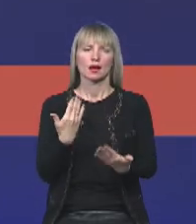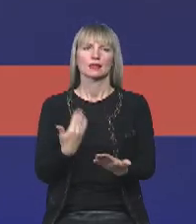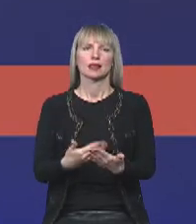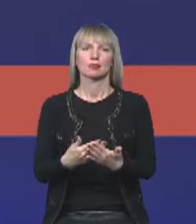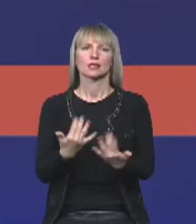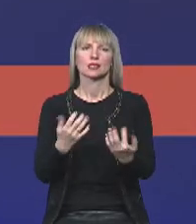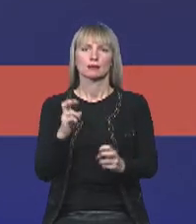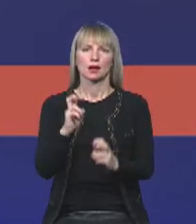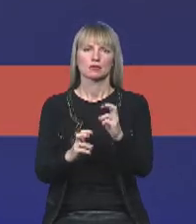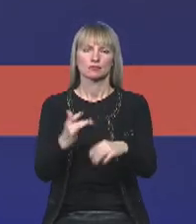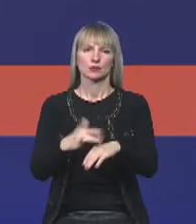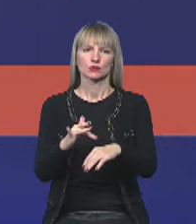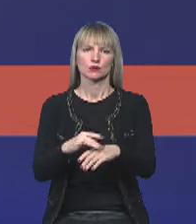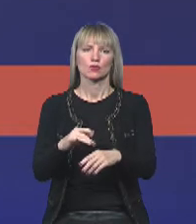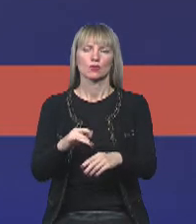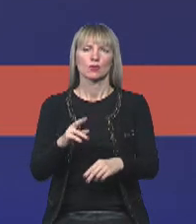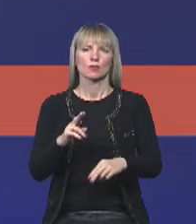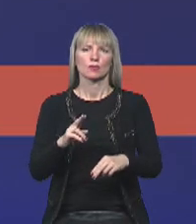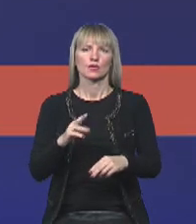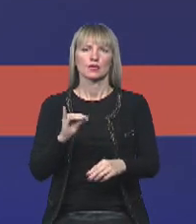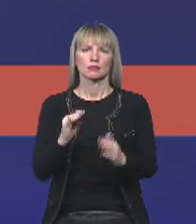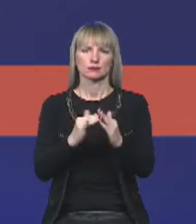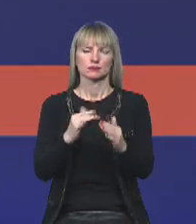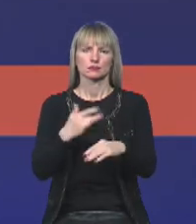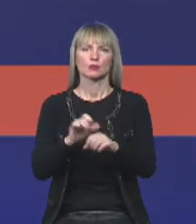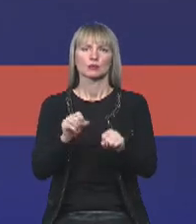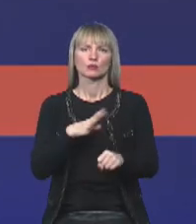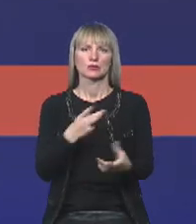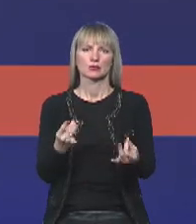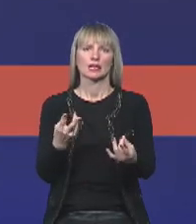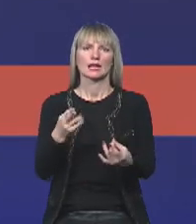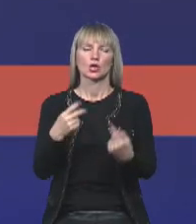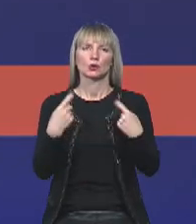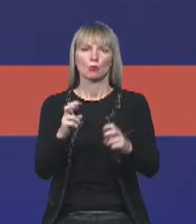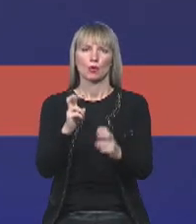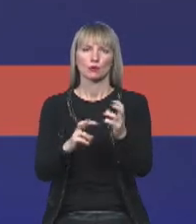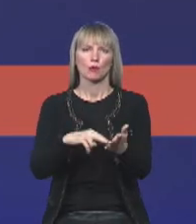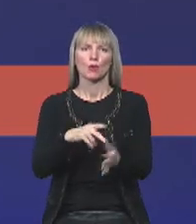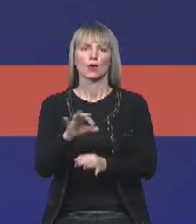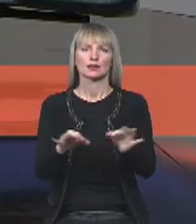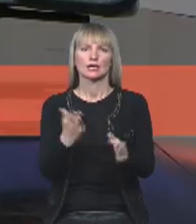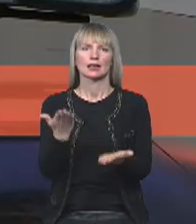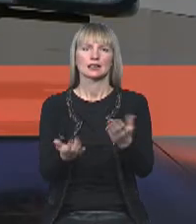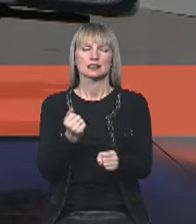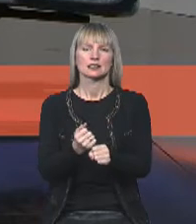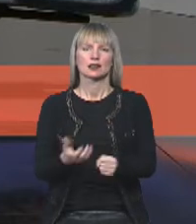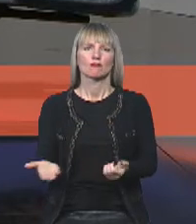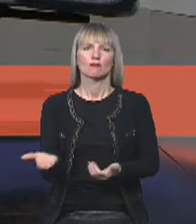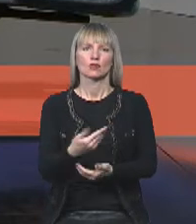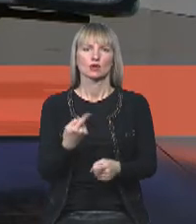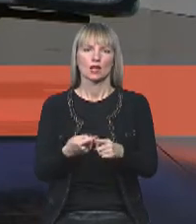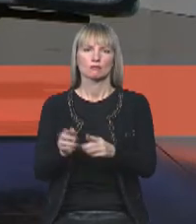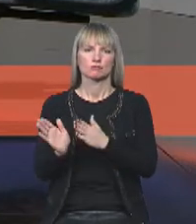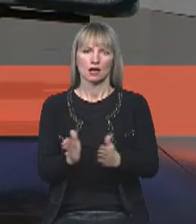Наприклад, деякі промислові відходи, бо побудові відходи можуть бути сировиною для інших промислових проєктів. І якщо зробити усю цю